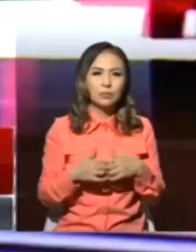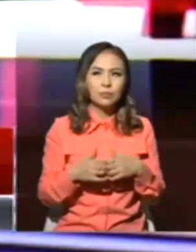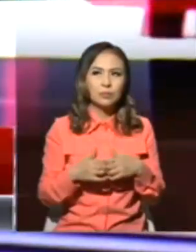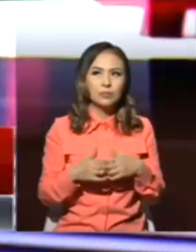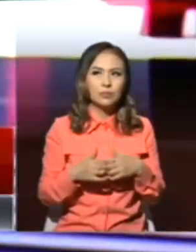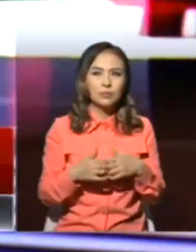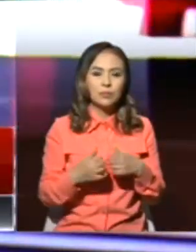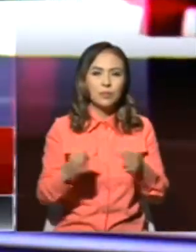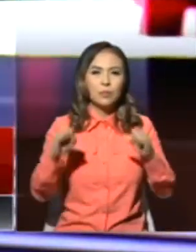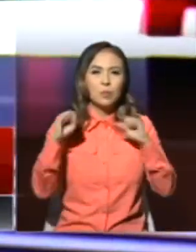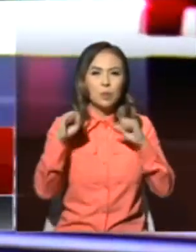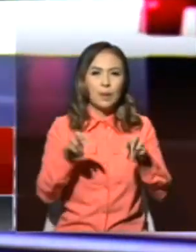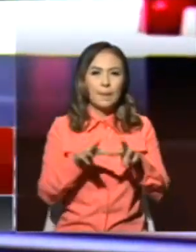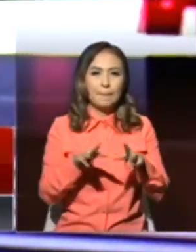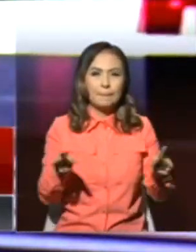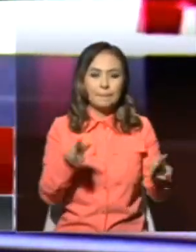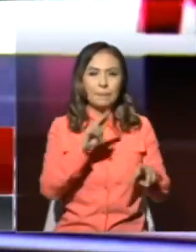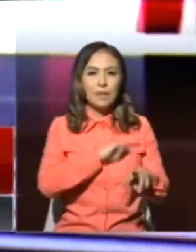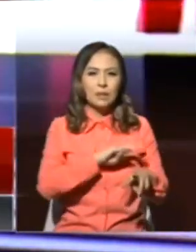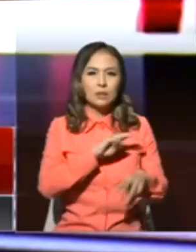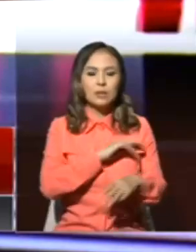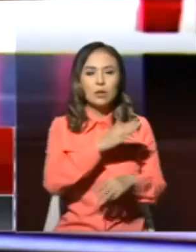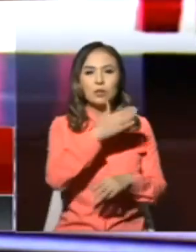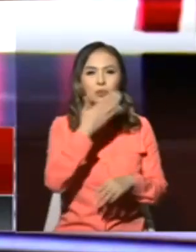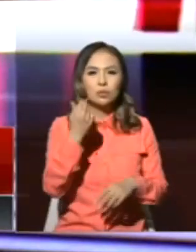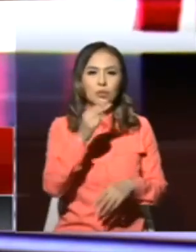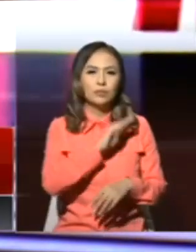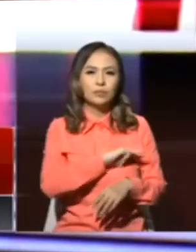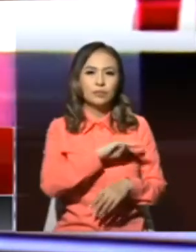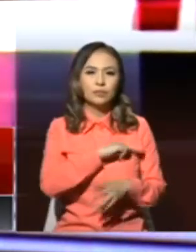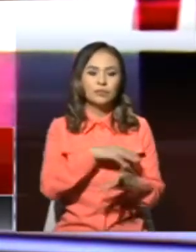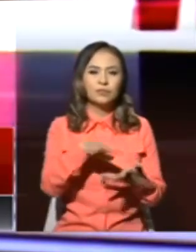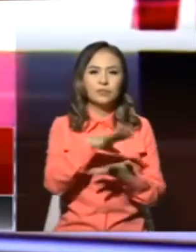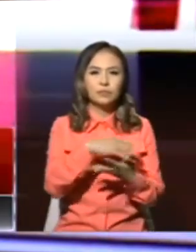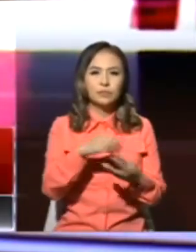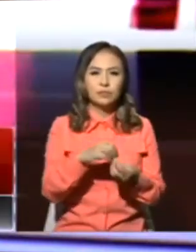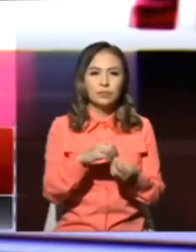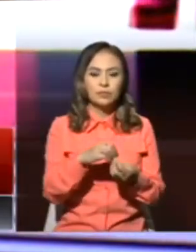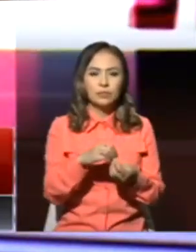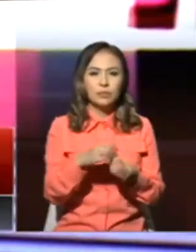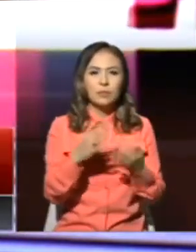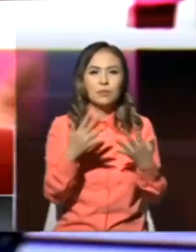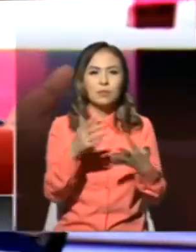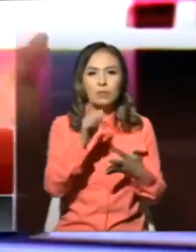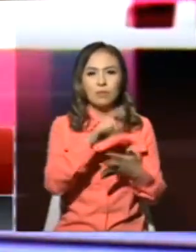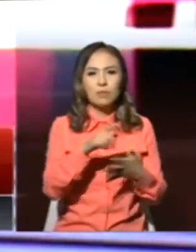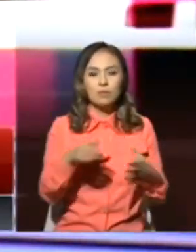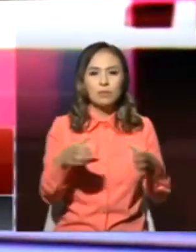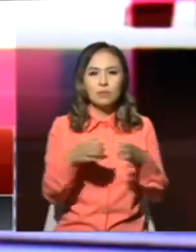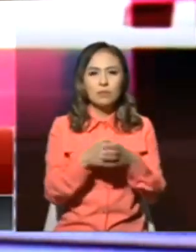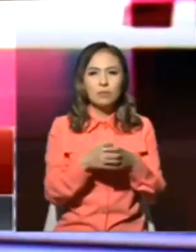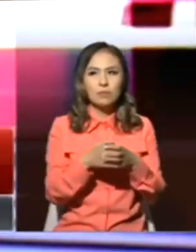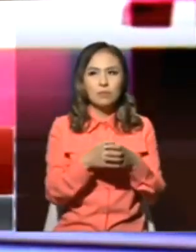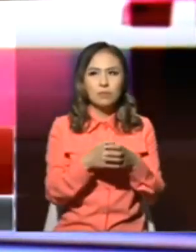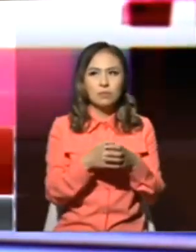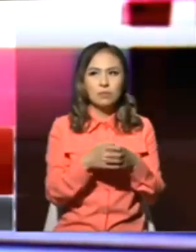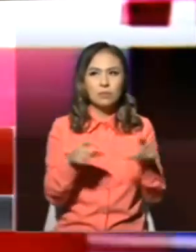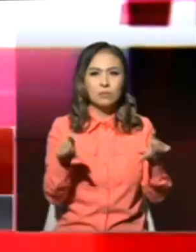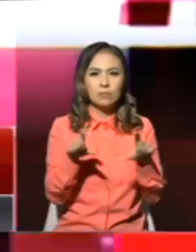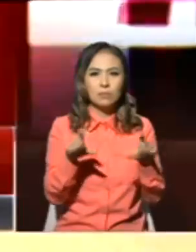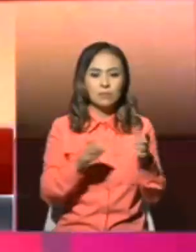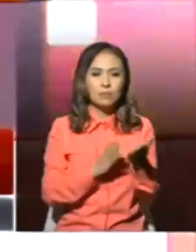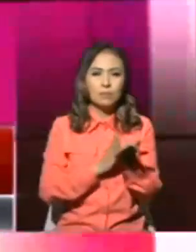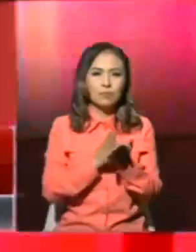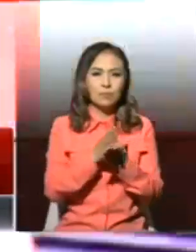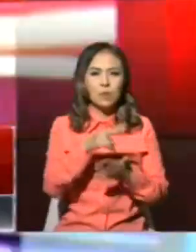анағы спорт министрлігі жұмыс істеп жатқан жоқ. Біздің құзырлы органдар жұмыс істеп жатқан жоқ. Қаншама адамдар, мен кәдімгі дүкенге барсаңыз,